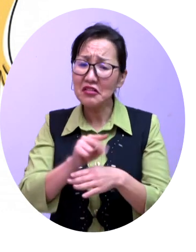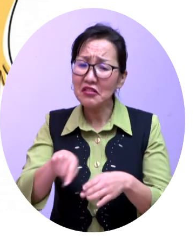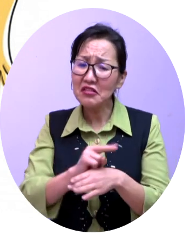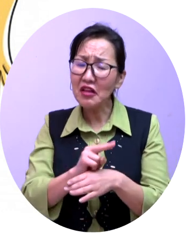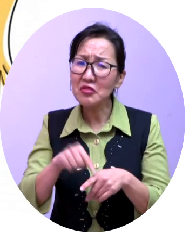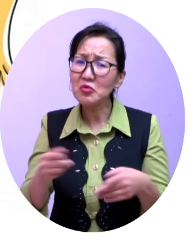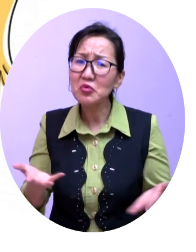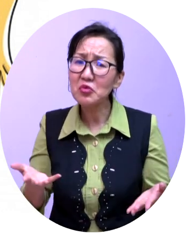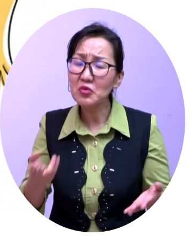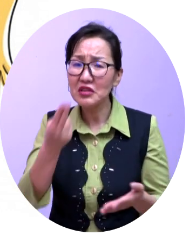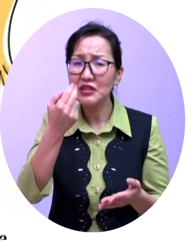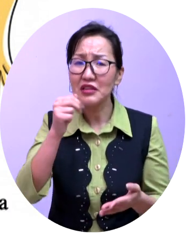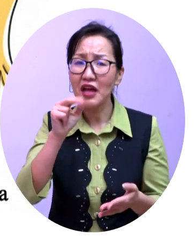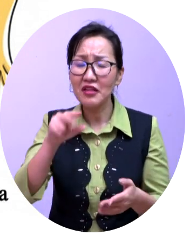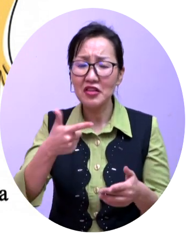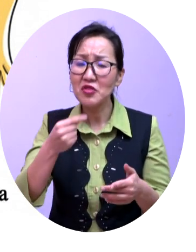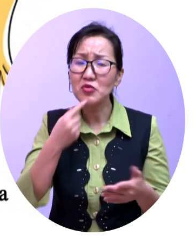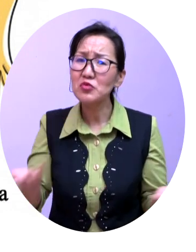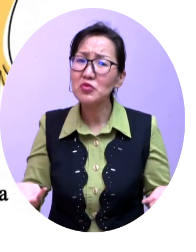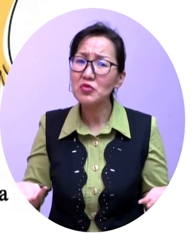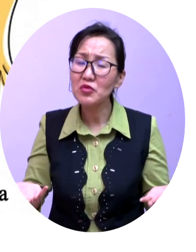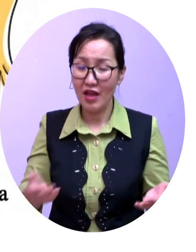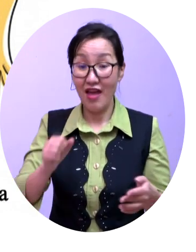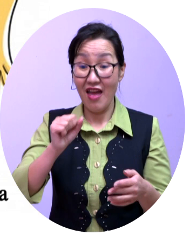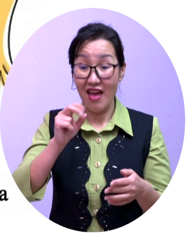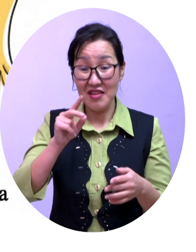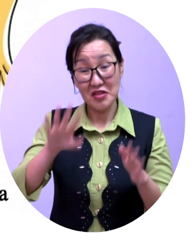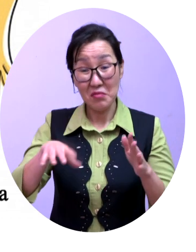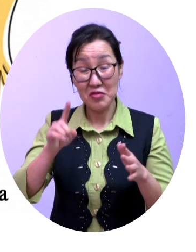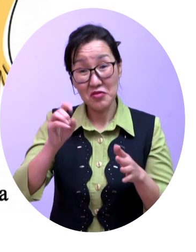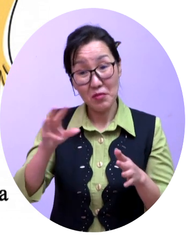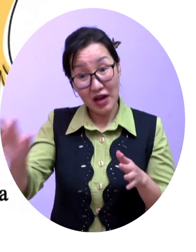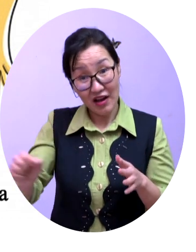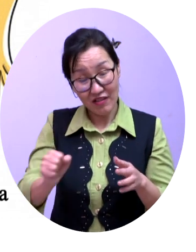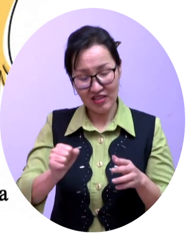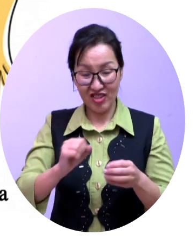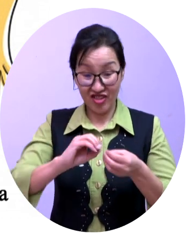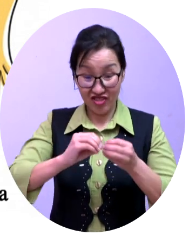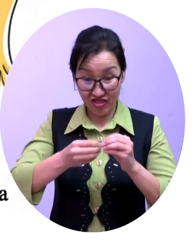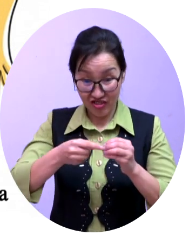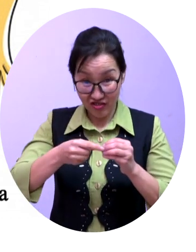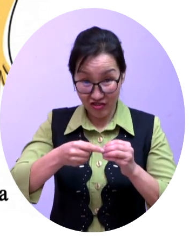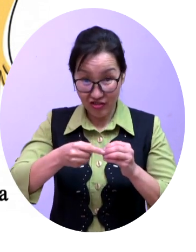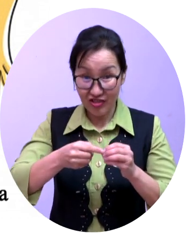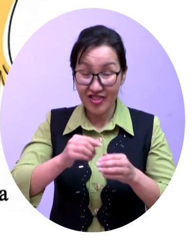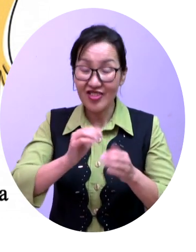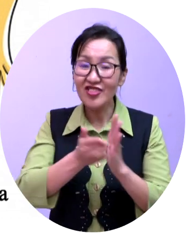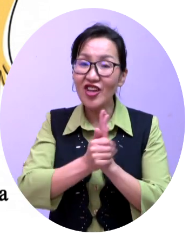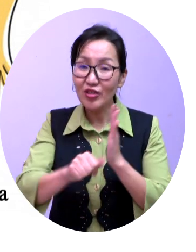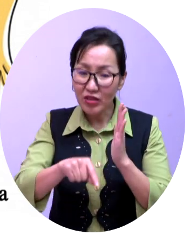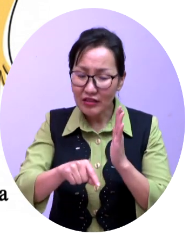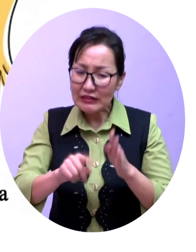хүүхдүүдээ? Дадал гэдэг нь аливаа зүйлийг хийж гүйцэтгэх чадвар, дадлагыг хэлж байгаа юм